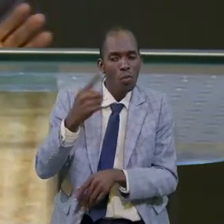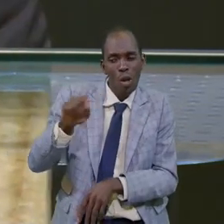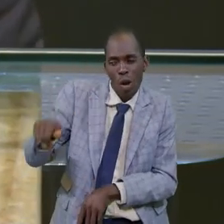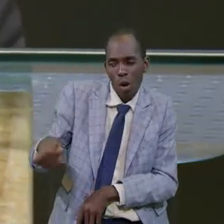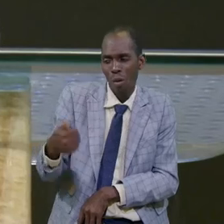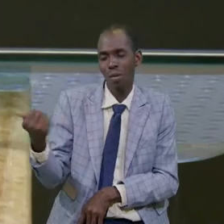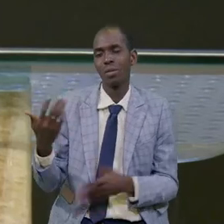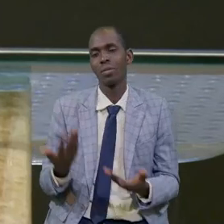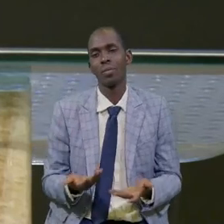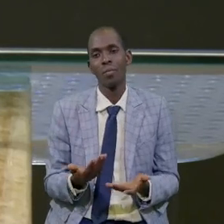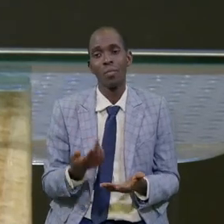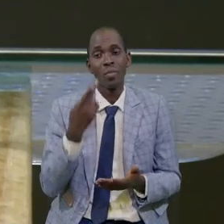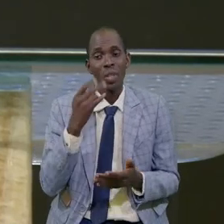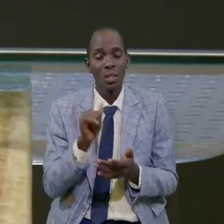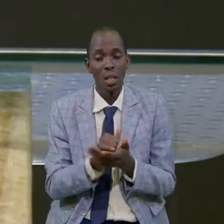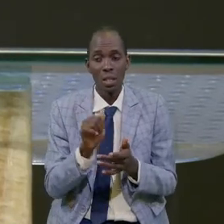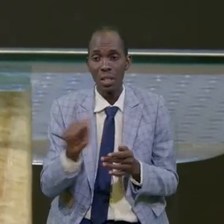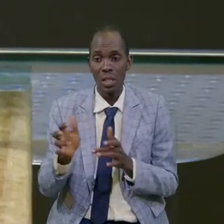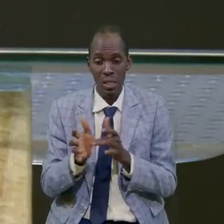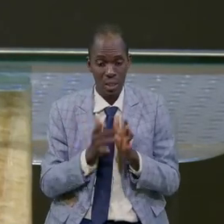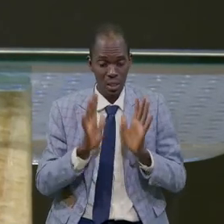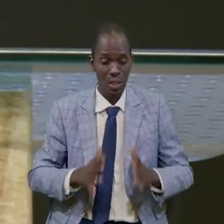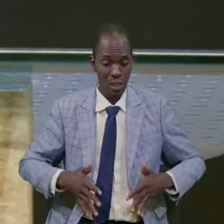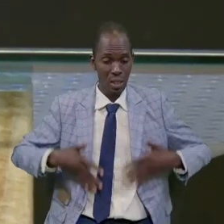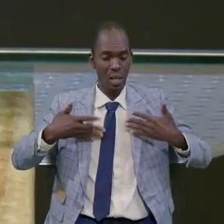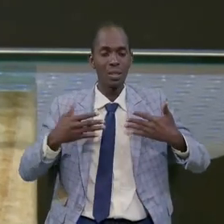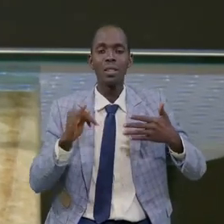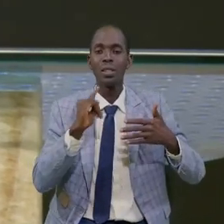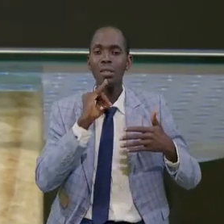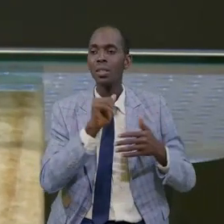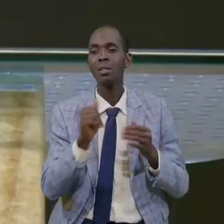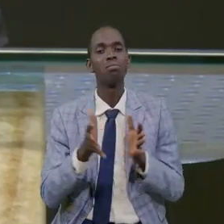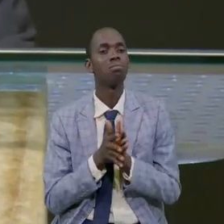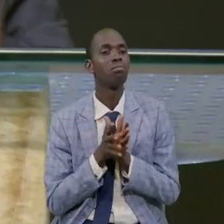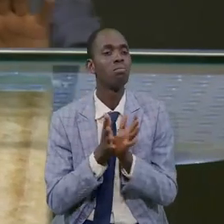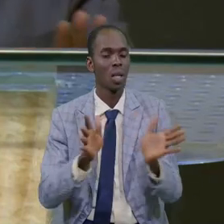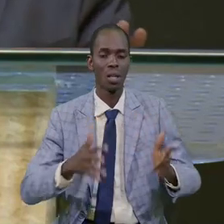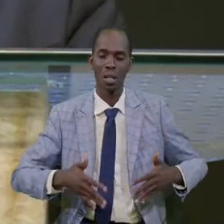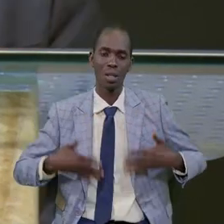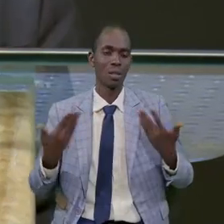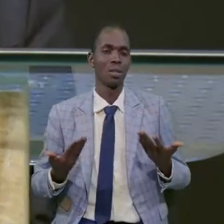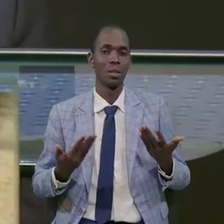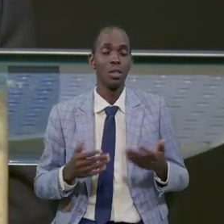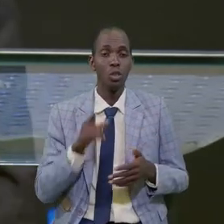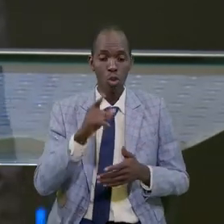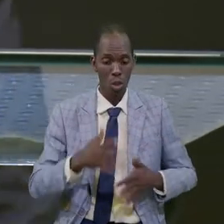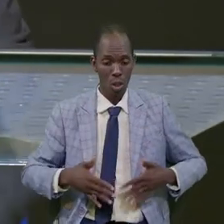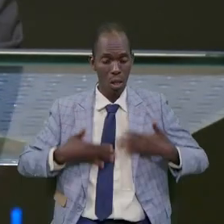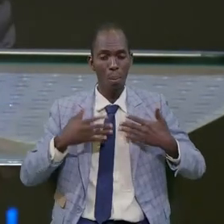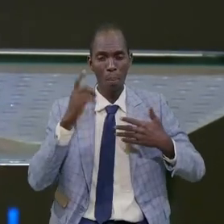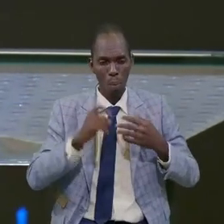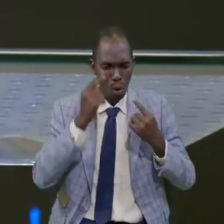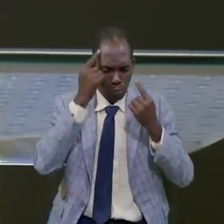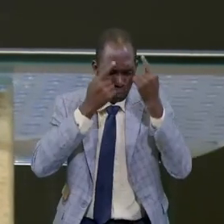de l'autre. La vie chrétienne est une vie communale, c'est une vie communautaire, c'est une vie qui